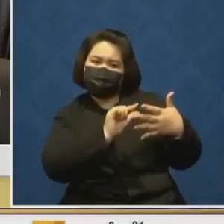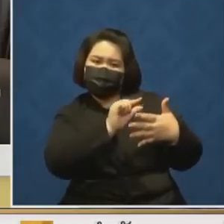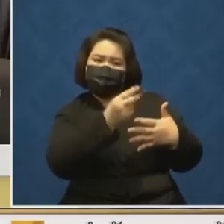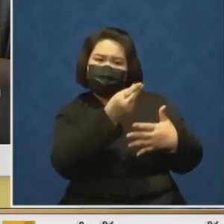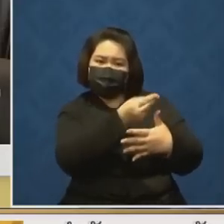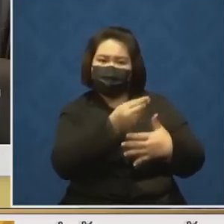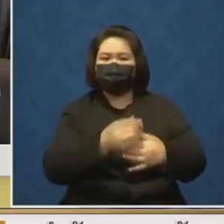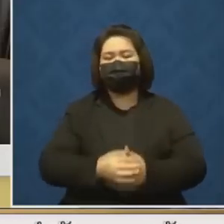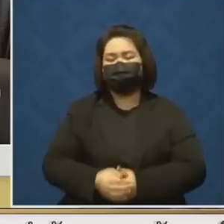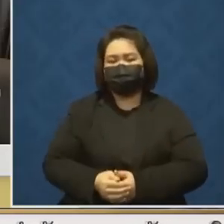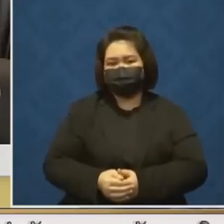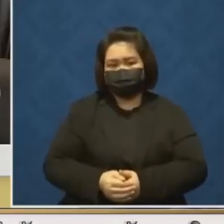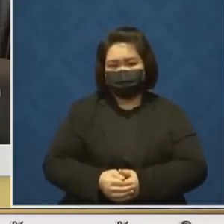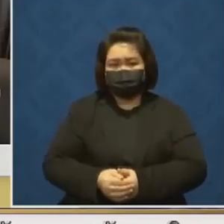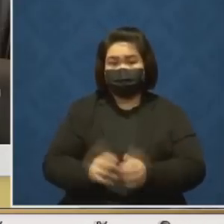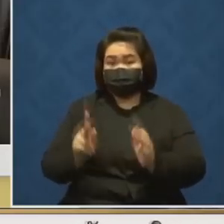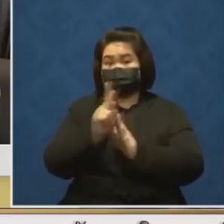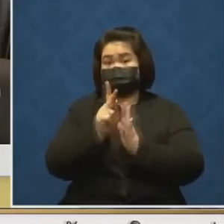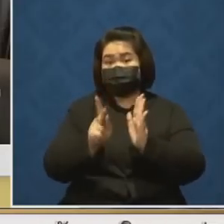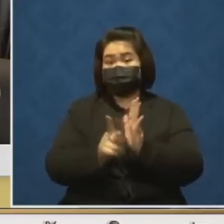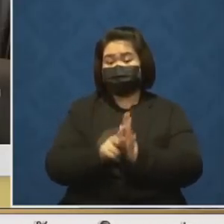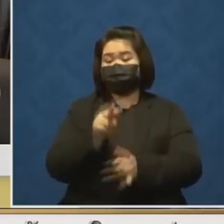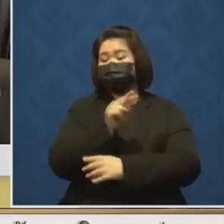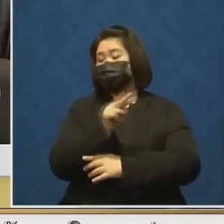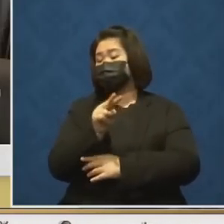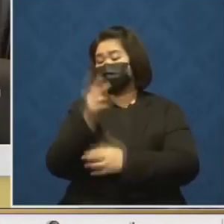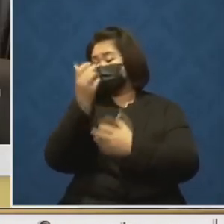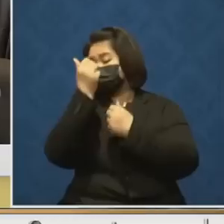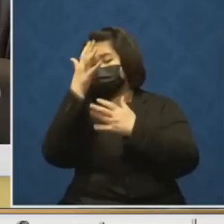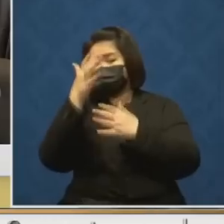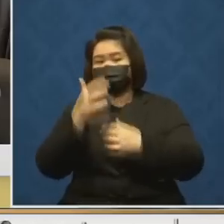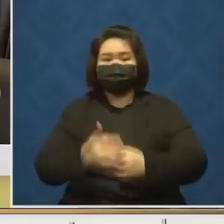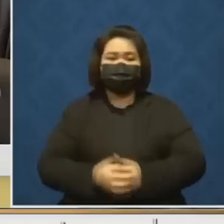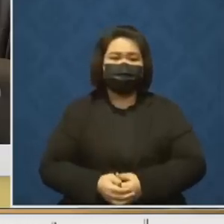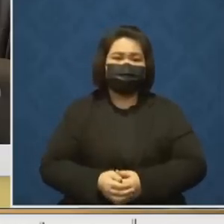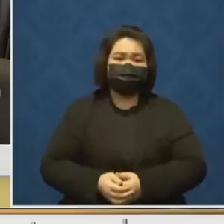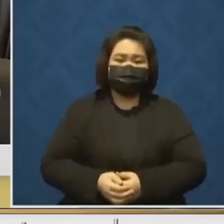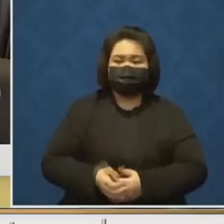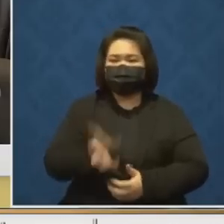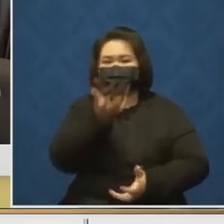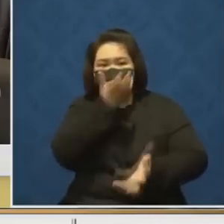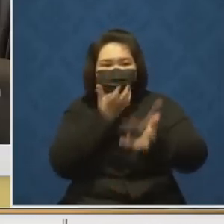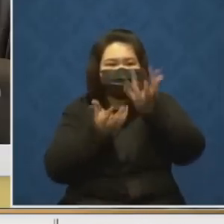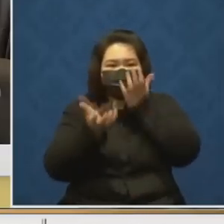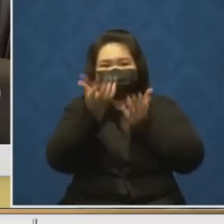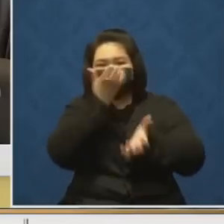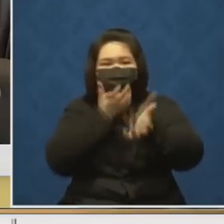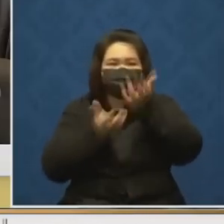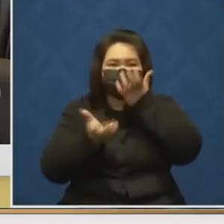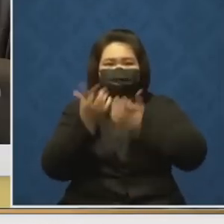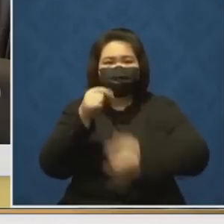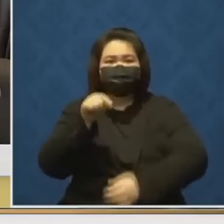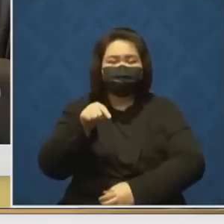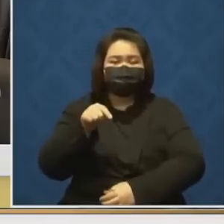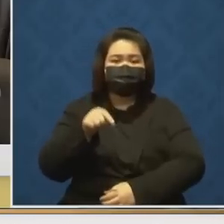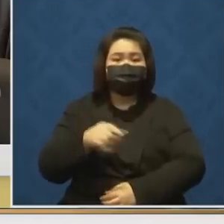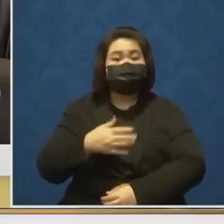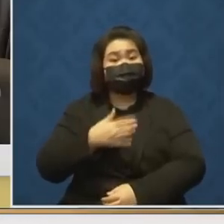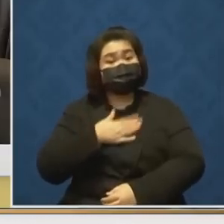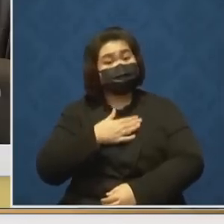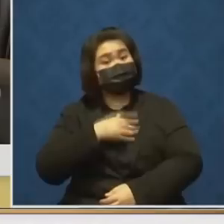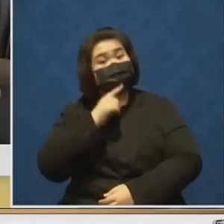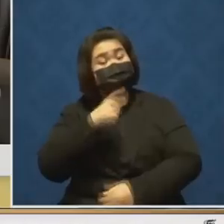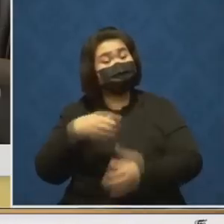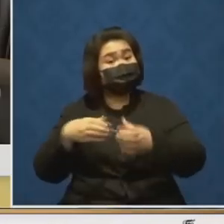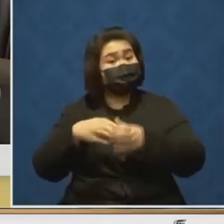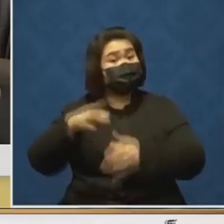ทำตัวอยู่เหนือกดหมาย กันจนเคยชินกินกันมูมมามขนาดนี้จะให้ดีฉันเรีกวา